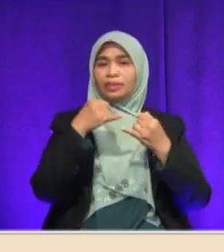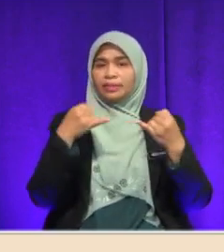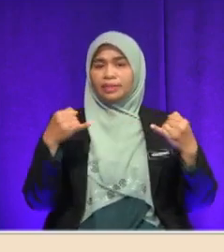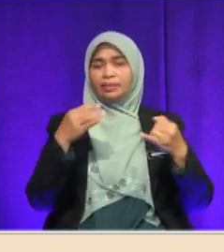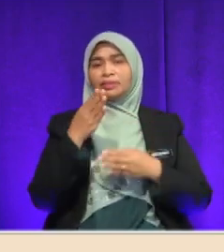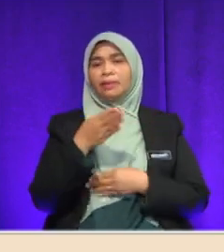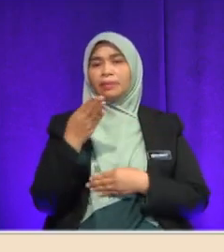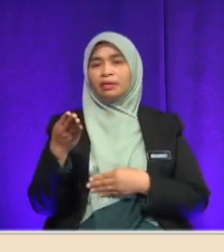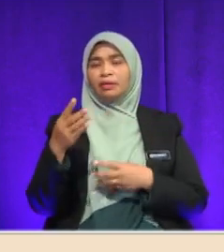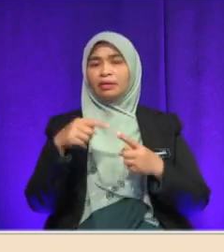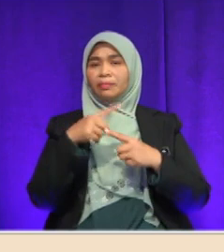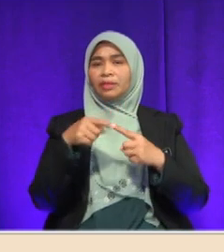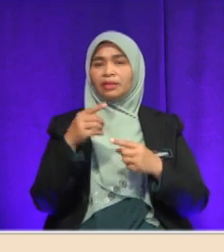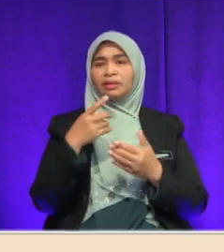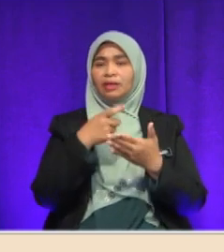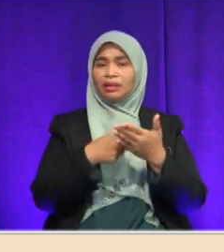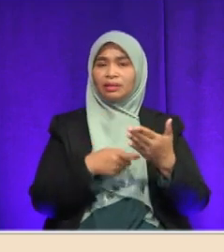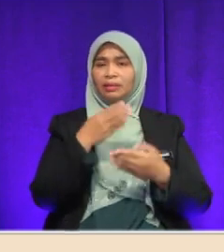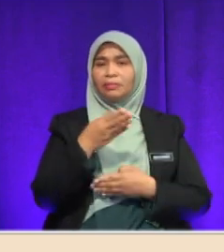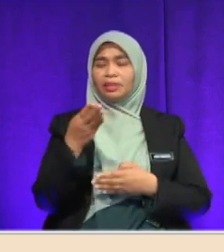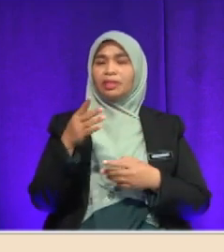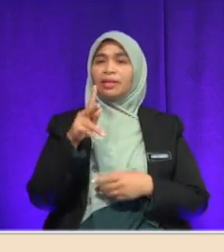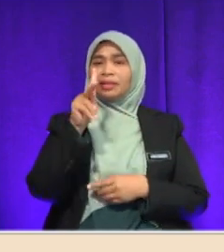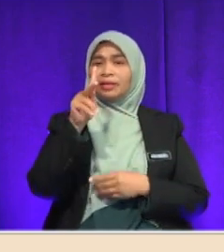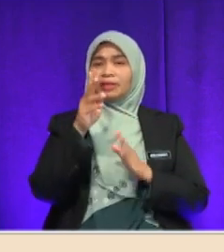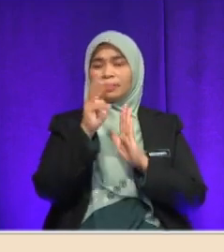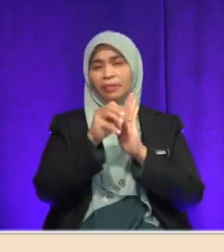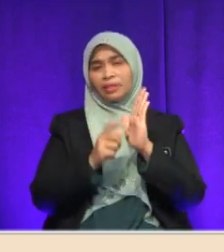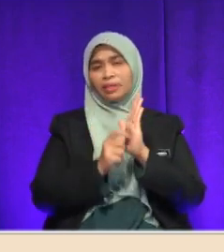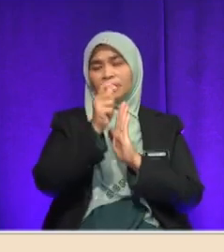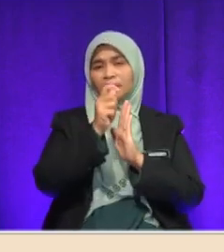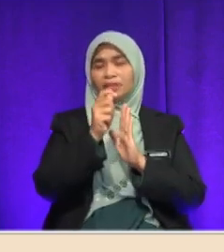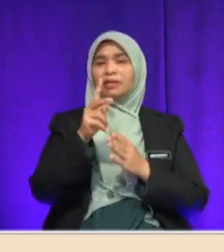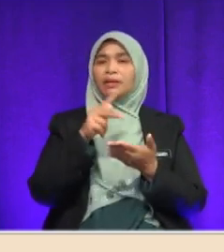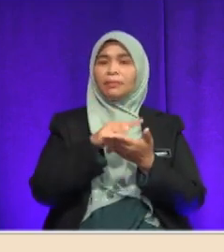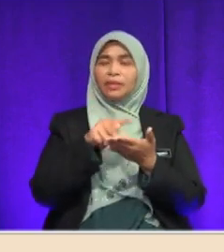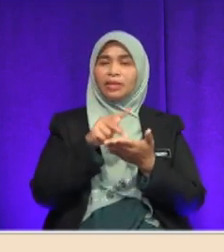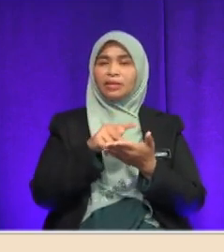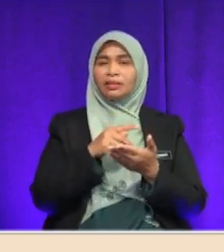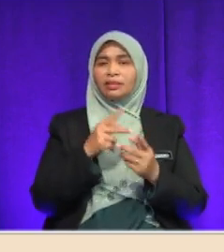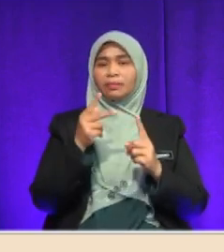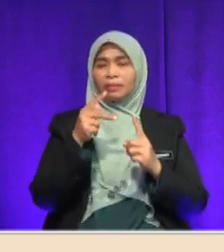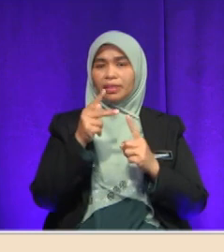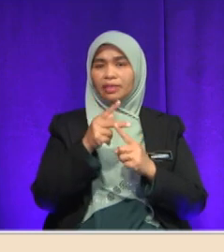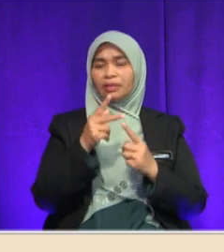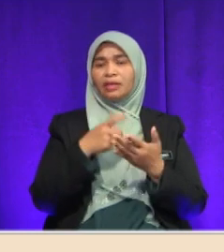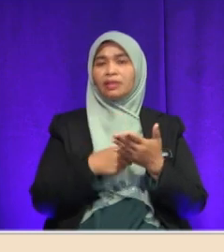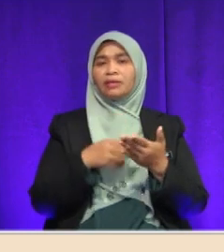Apabila harga barang K meningkat, kuantiti permintaan terhadap barang P akan